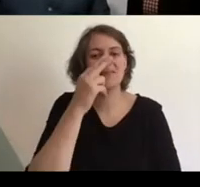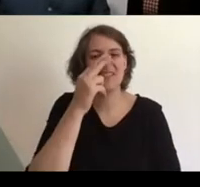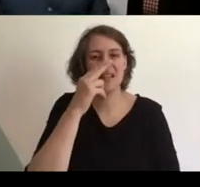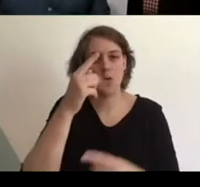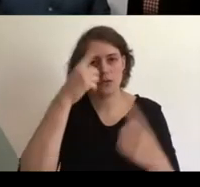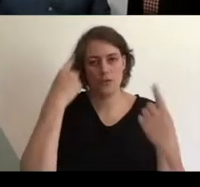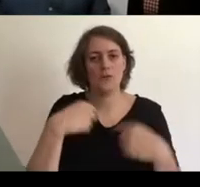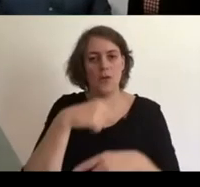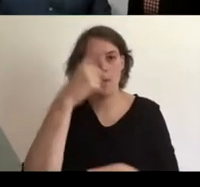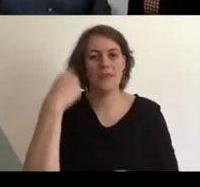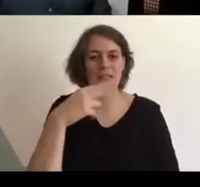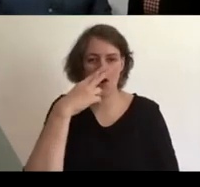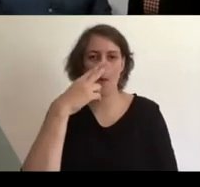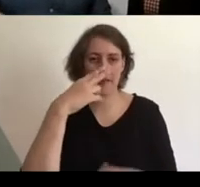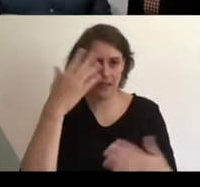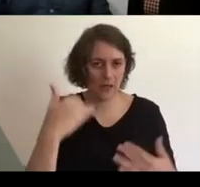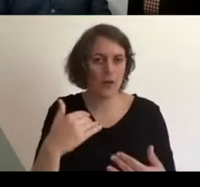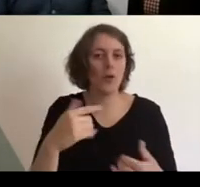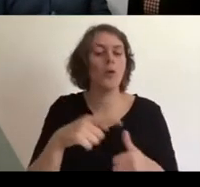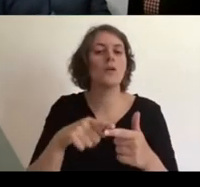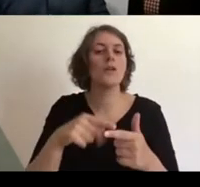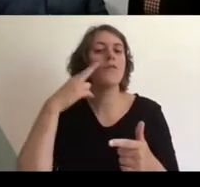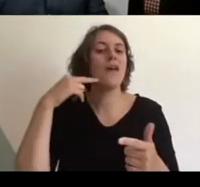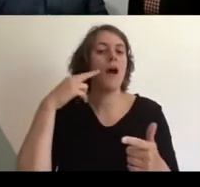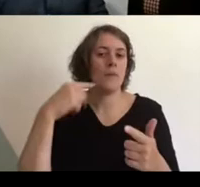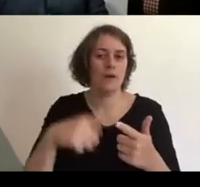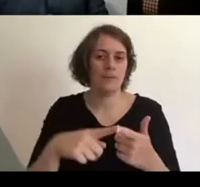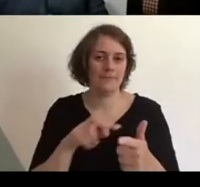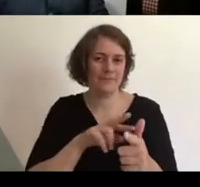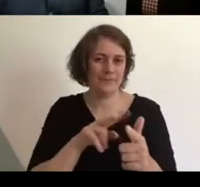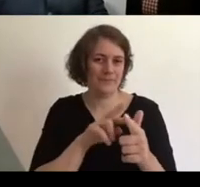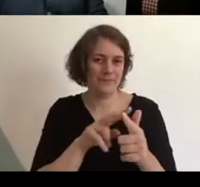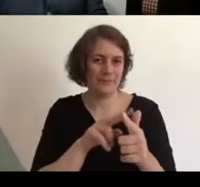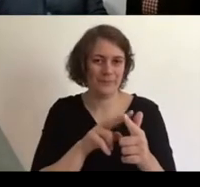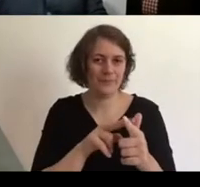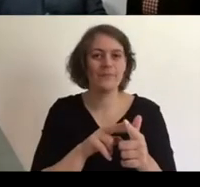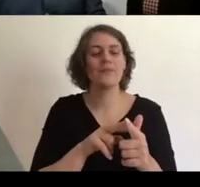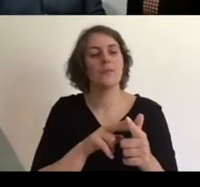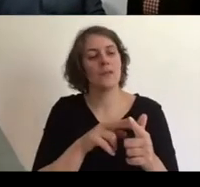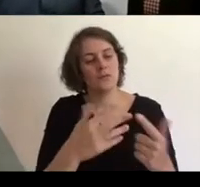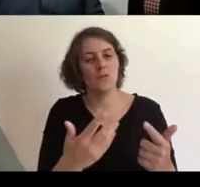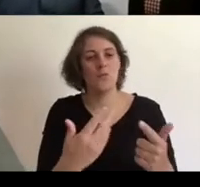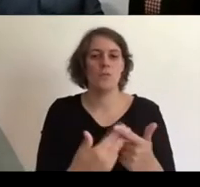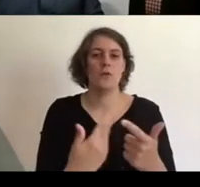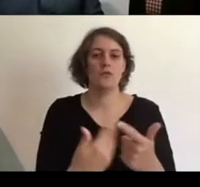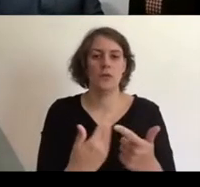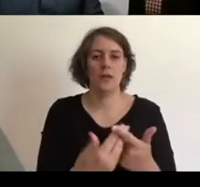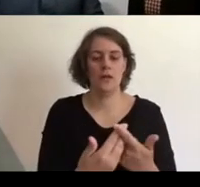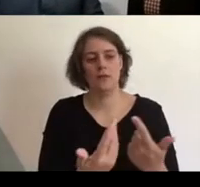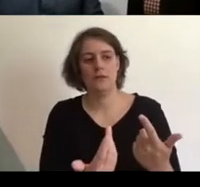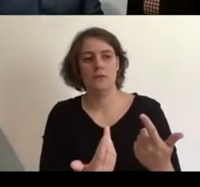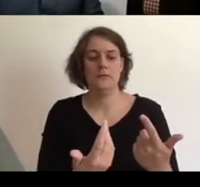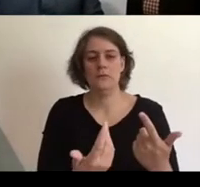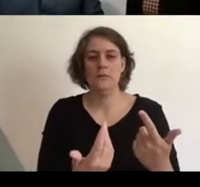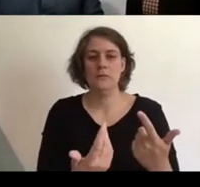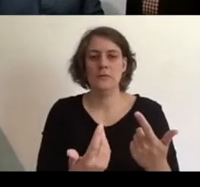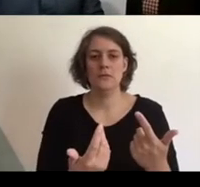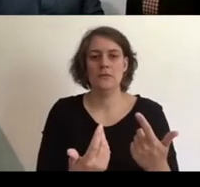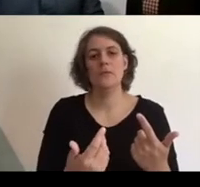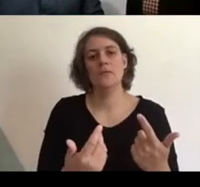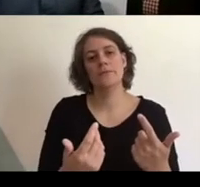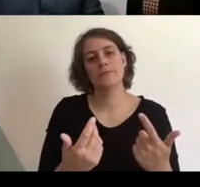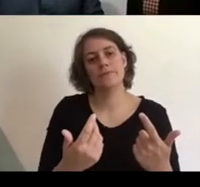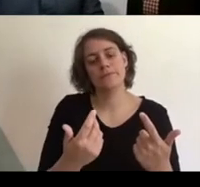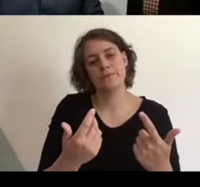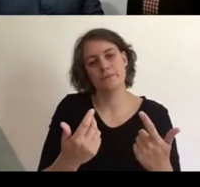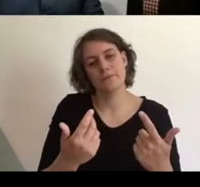sind oder anhand des Namens erkennbar, dass diese Bewerber und Bewerberinnen im Vergleich zu ihren